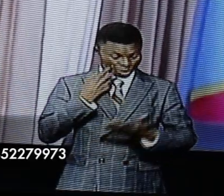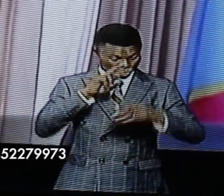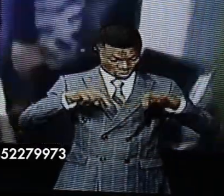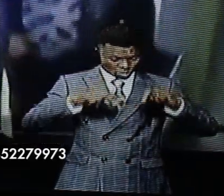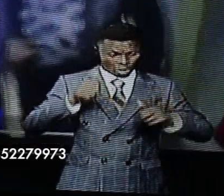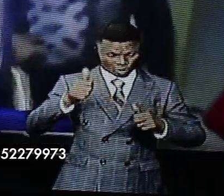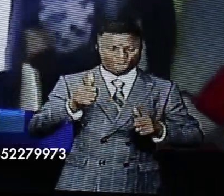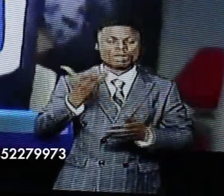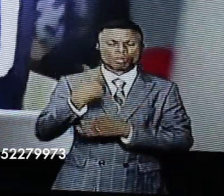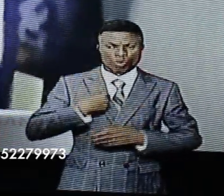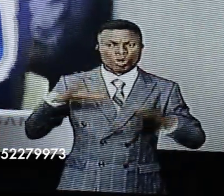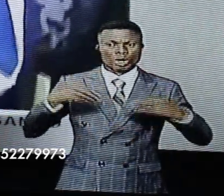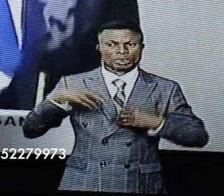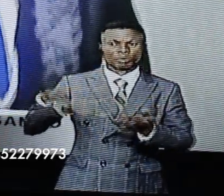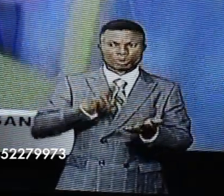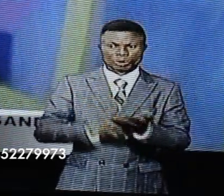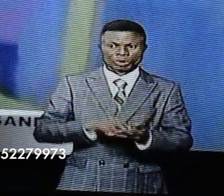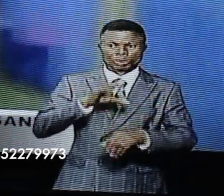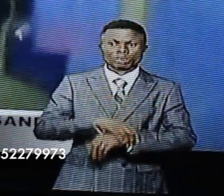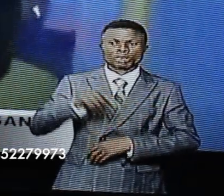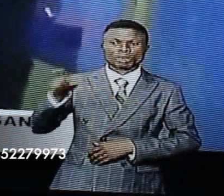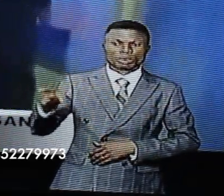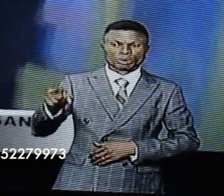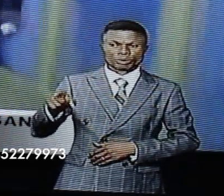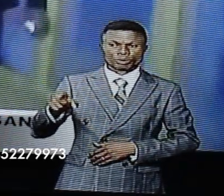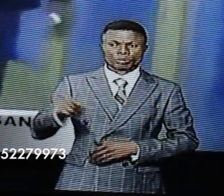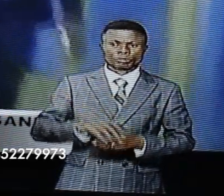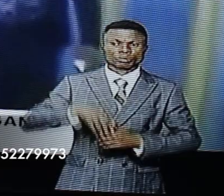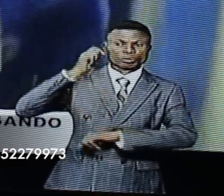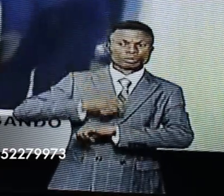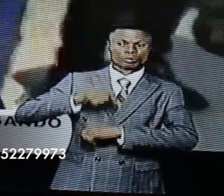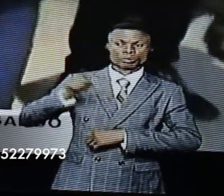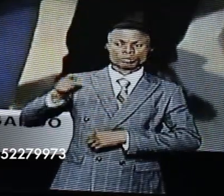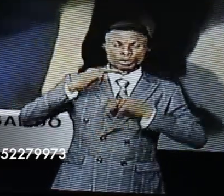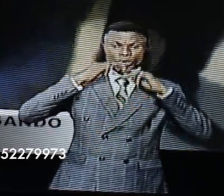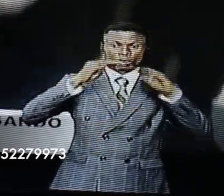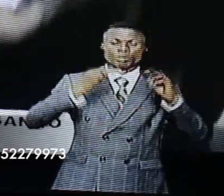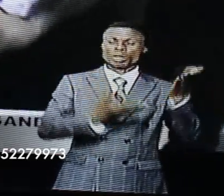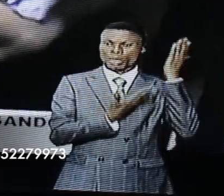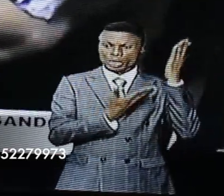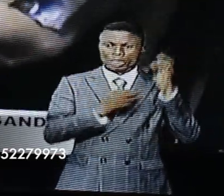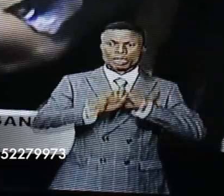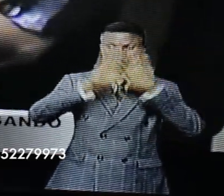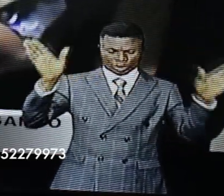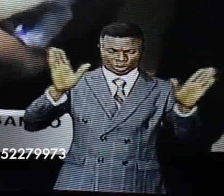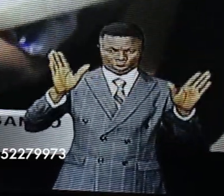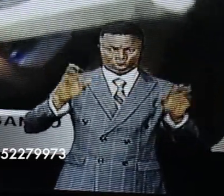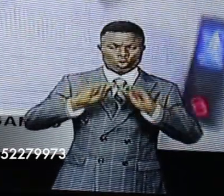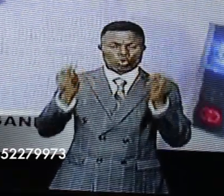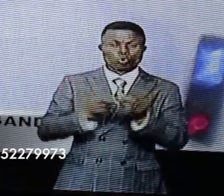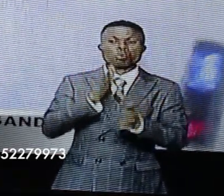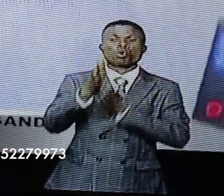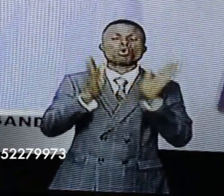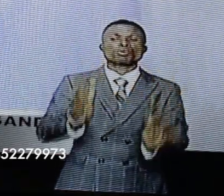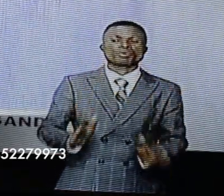signé. » Jean Le Fou Nasenga sera mis en examen devant les parquets. Un message clair est lancé au réseau mafieux